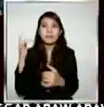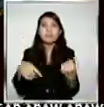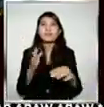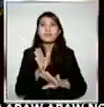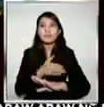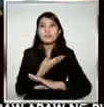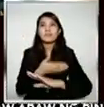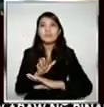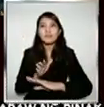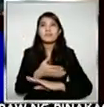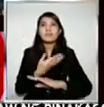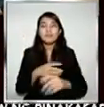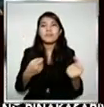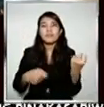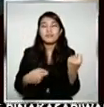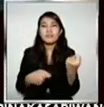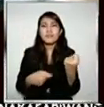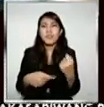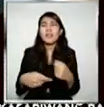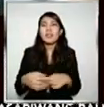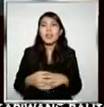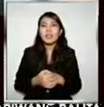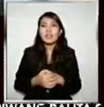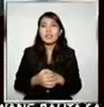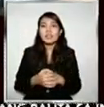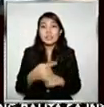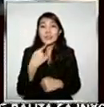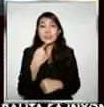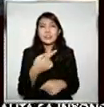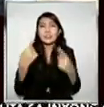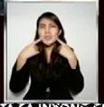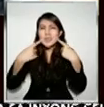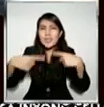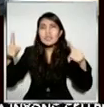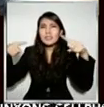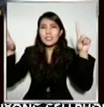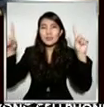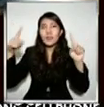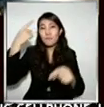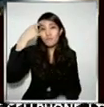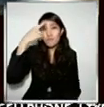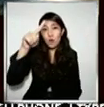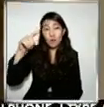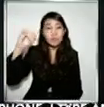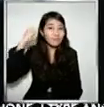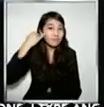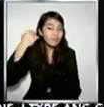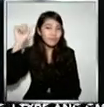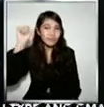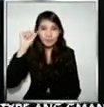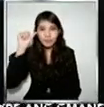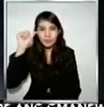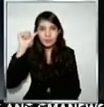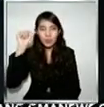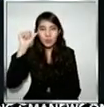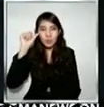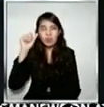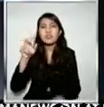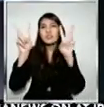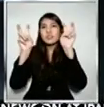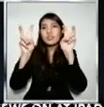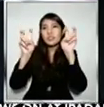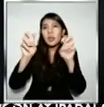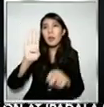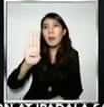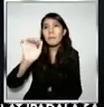Chico Miranda. Achievement unlocked para kay Asia's pop diva Julie Ann San Jose, ang solo cover ng kantang Bagsakan na pinasikat